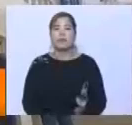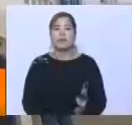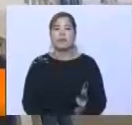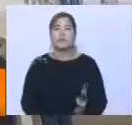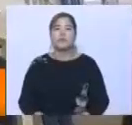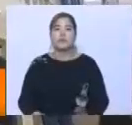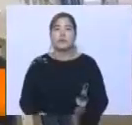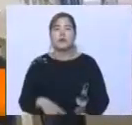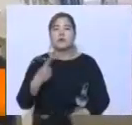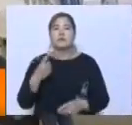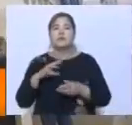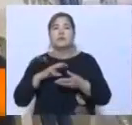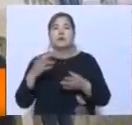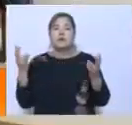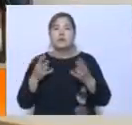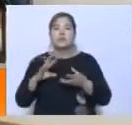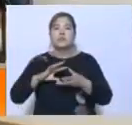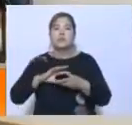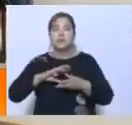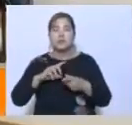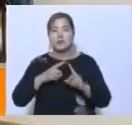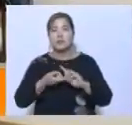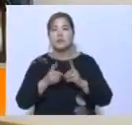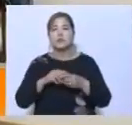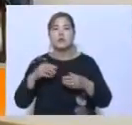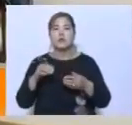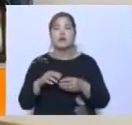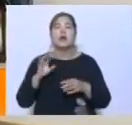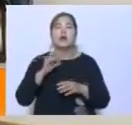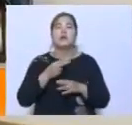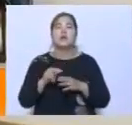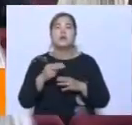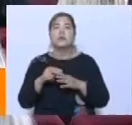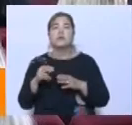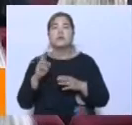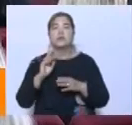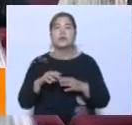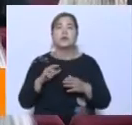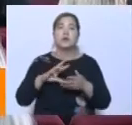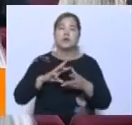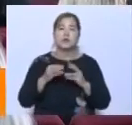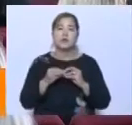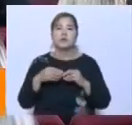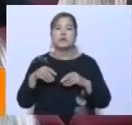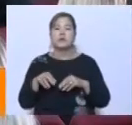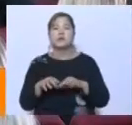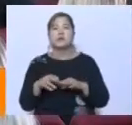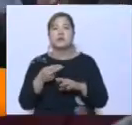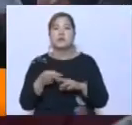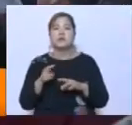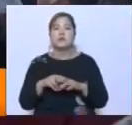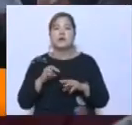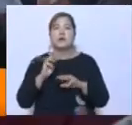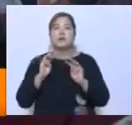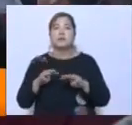Одно из важнейших изменений, предусмотренных в проекте нового налогового кодекса, касается сдачи налоговой отчетности. Согласно данным профильного